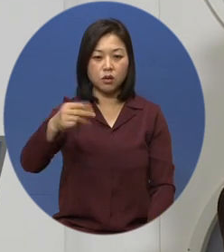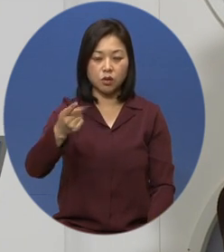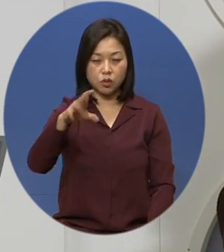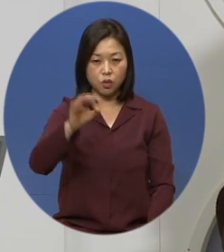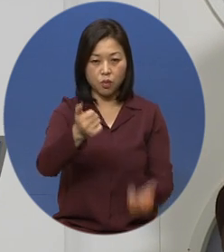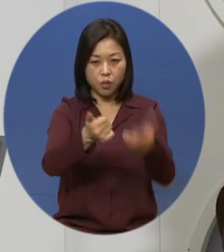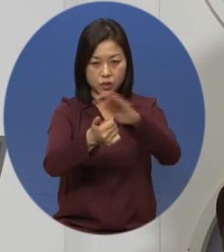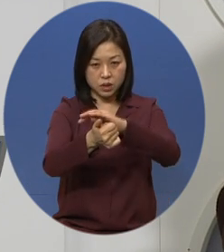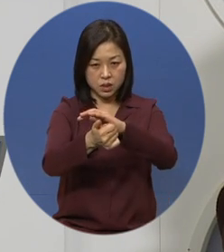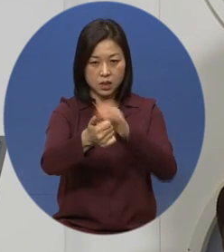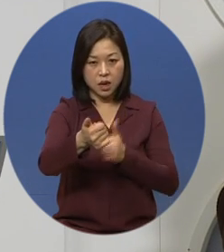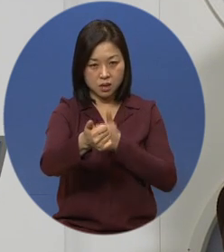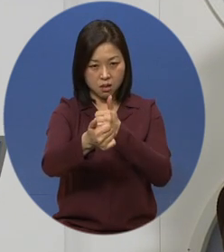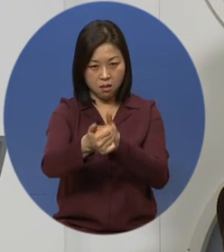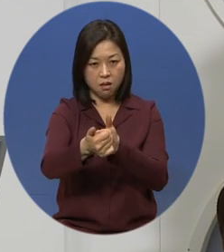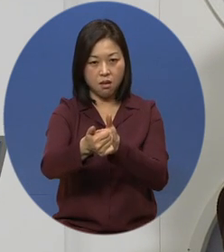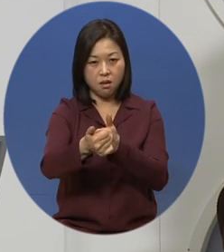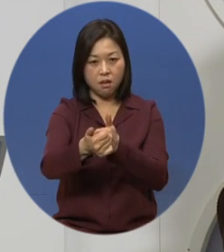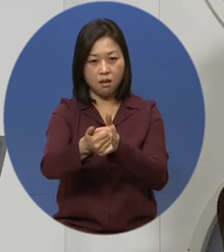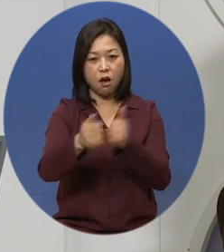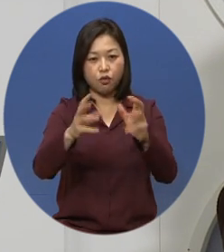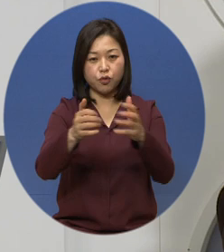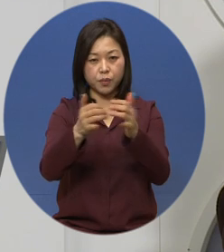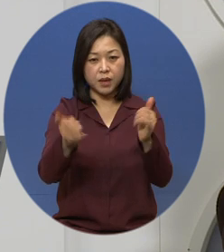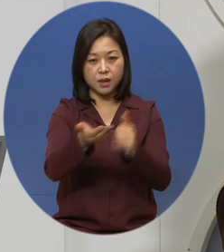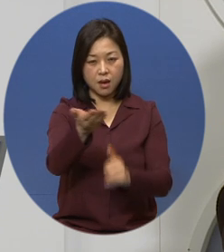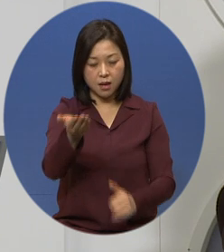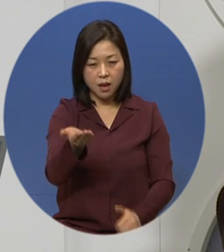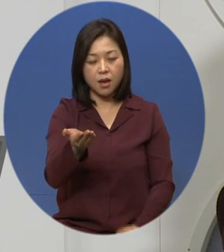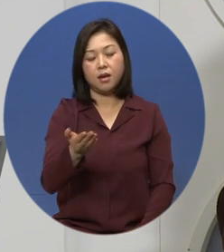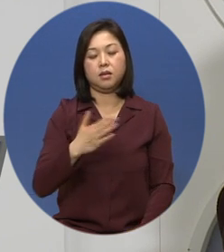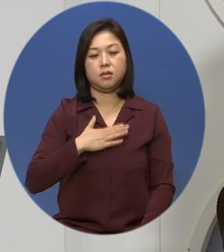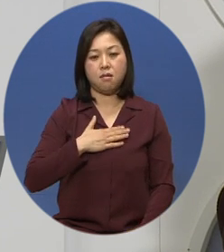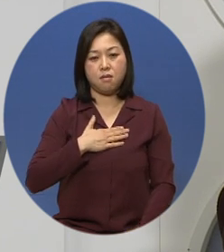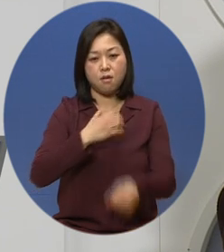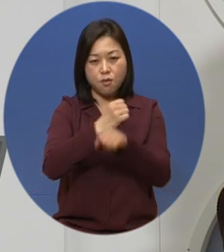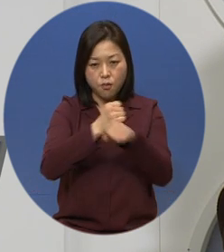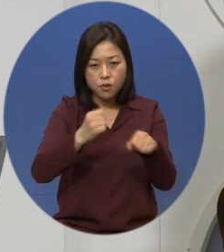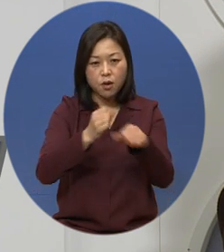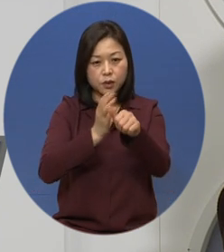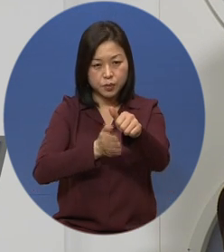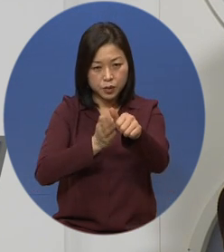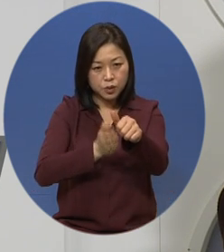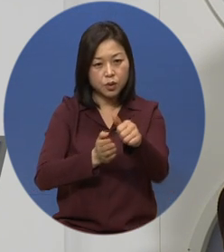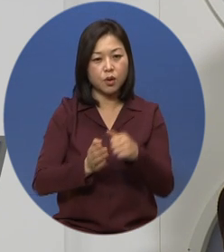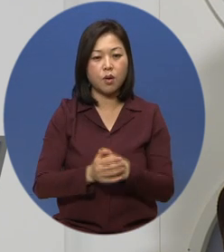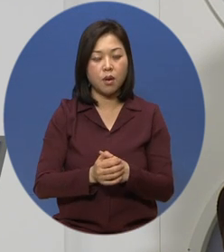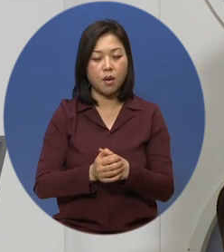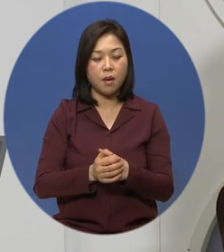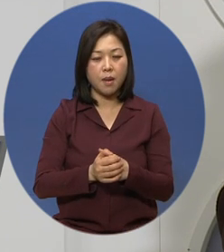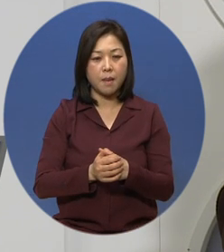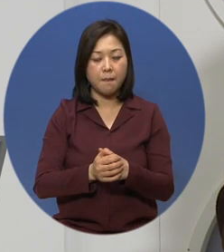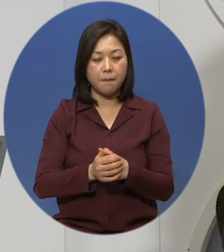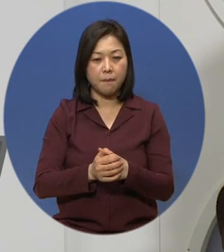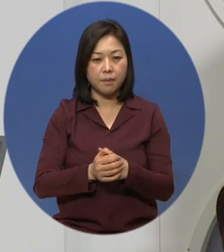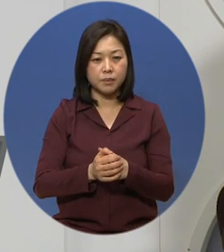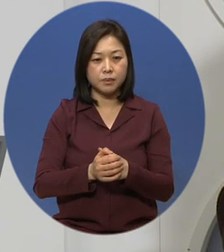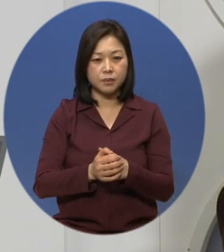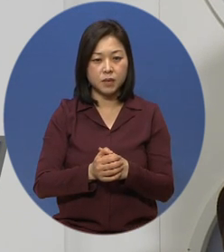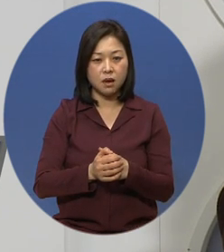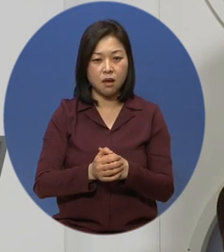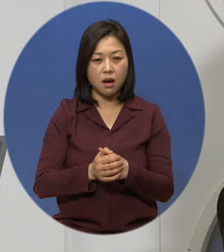가서 자기가 국민들한테 저를 용서하십시오 옳지 않은 병용 회